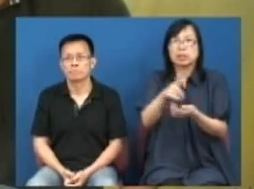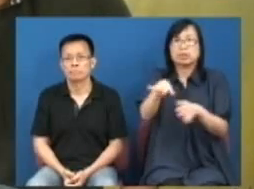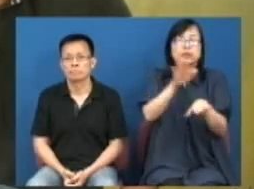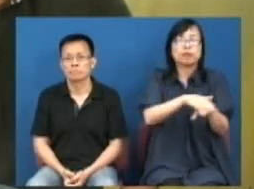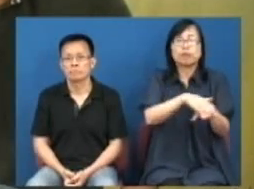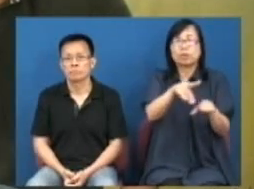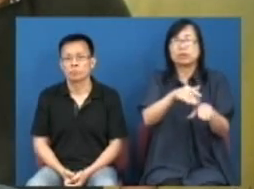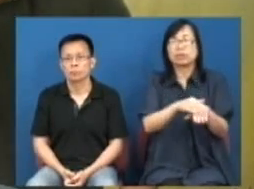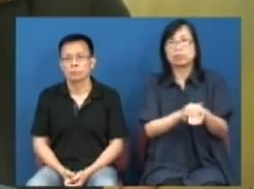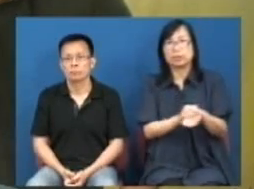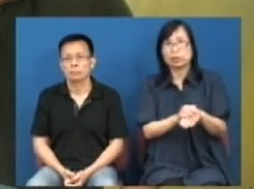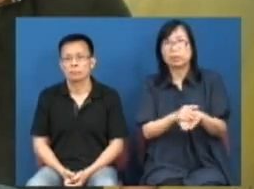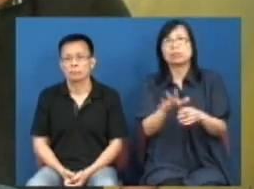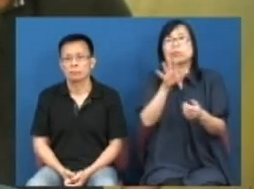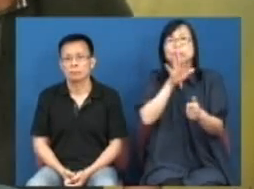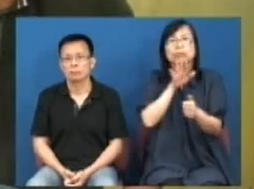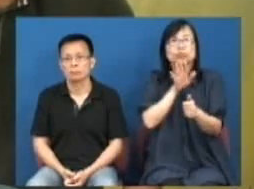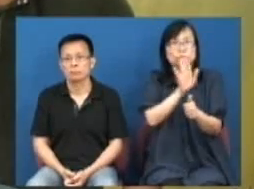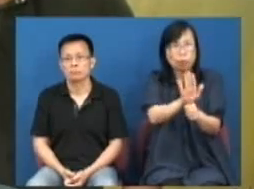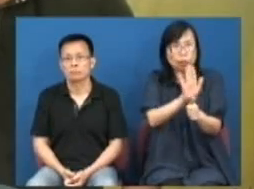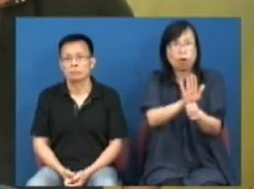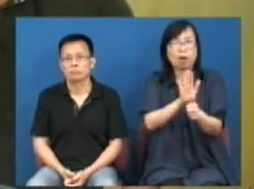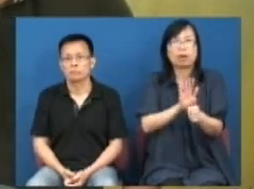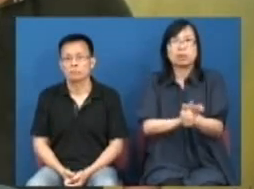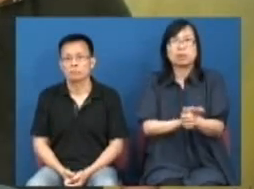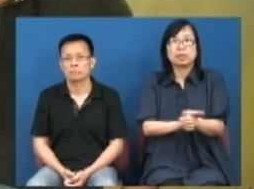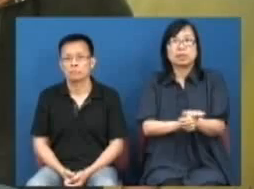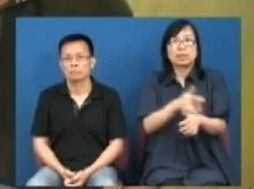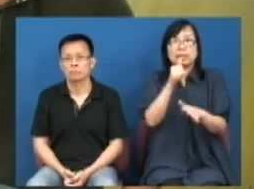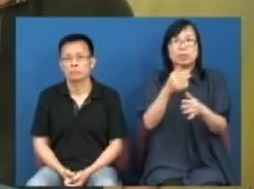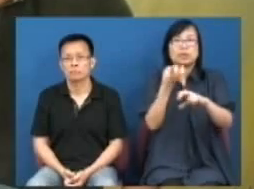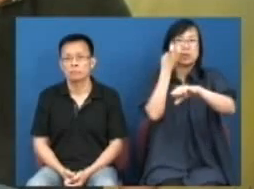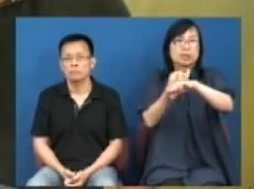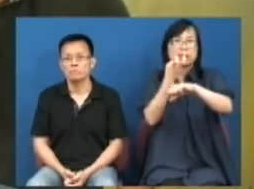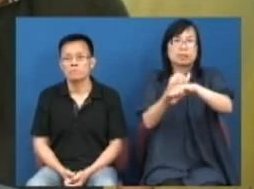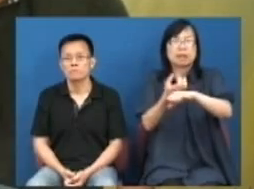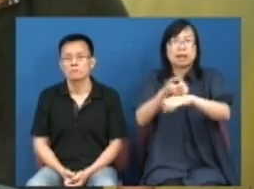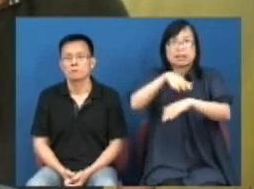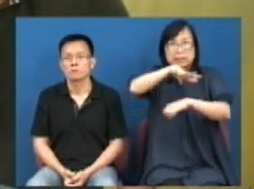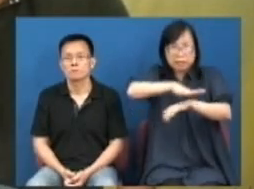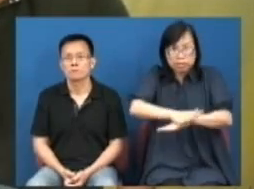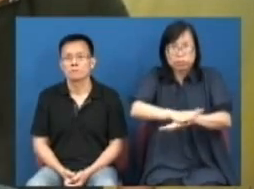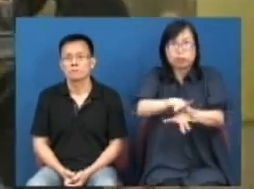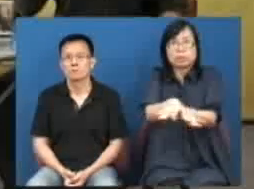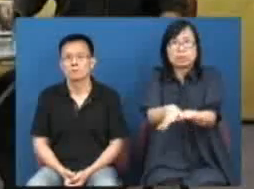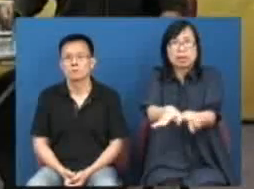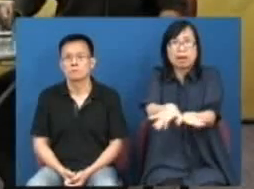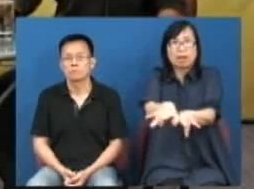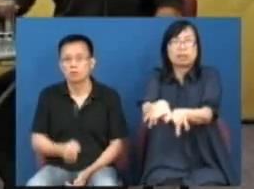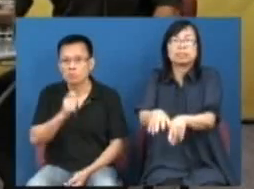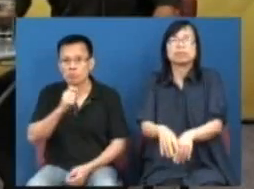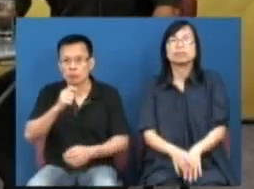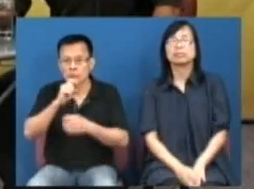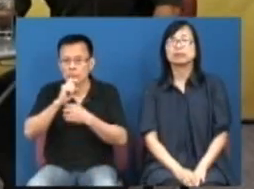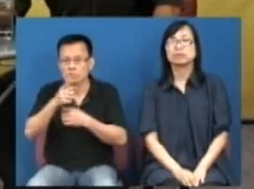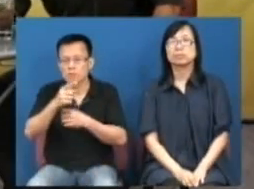係起咗嗰個嘅阻嚇作用。總之係大石砸死蟹，一種咁樣嘅勢擺出嚟啊。 仲有，